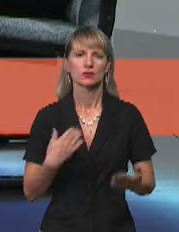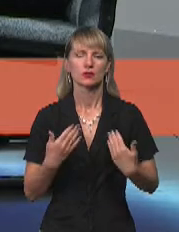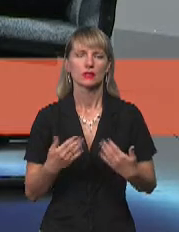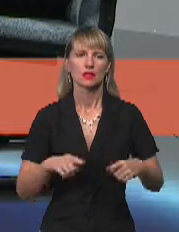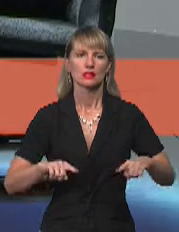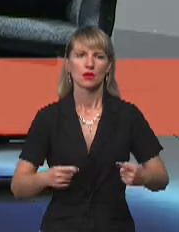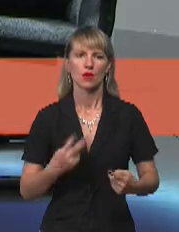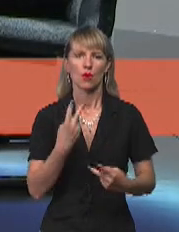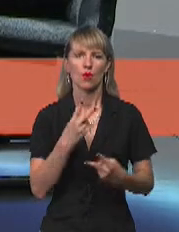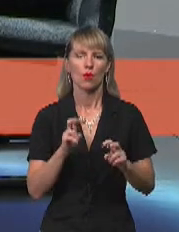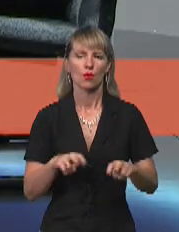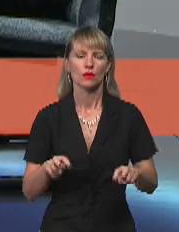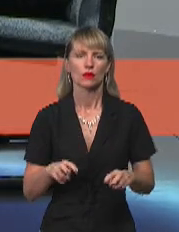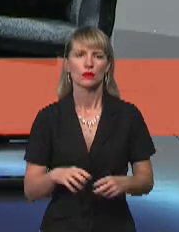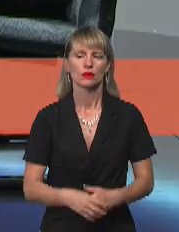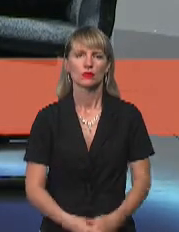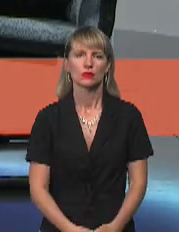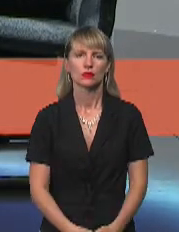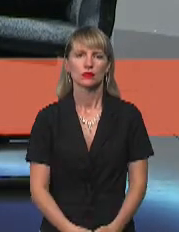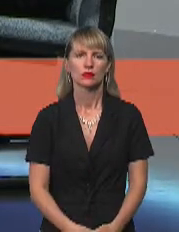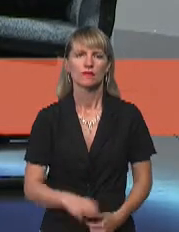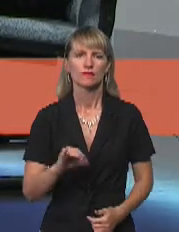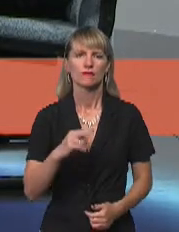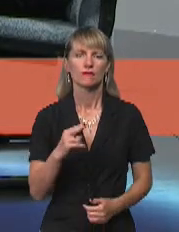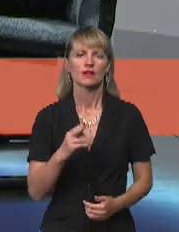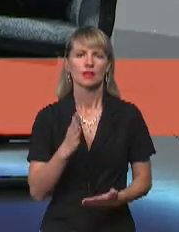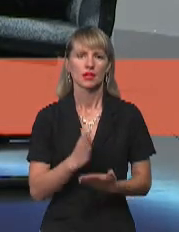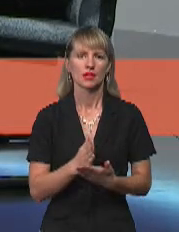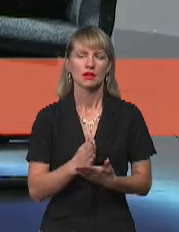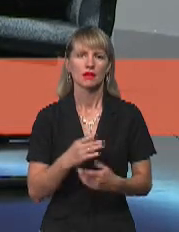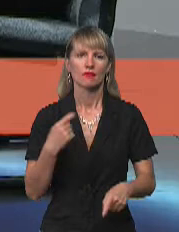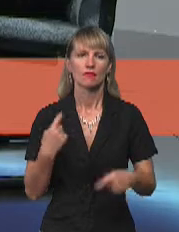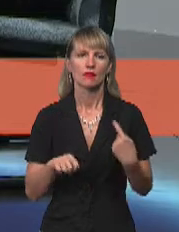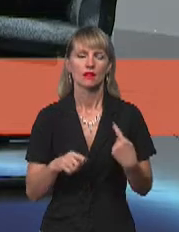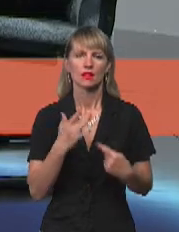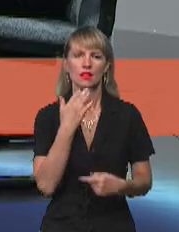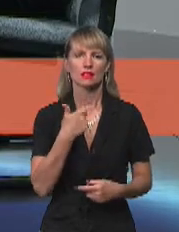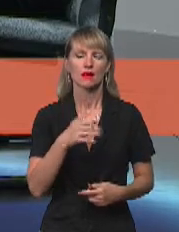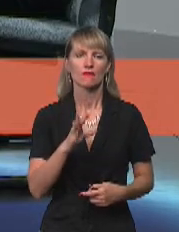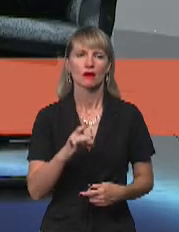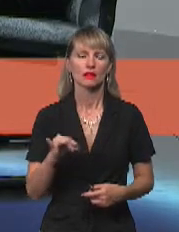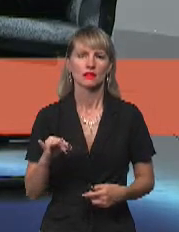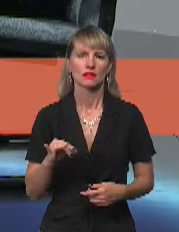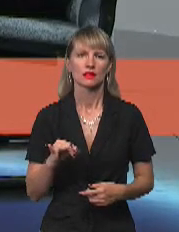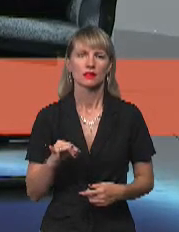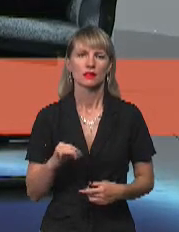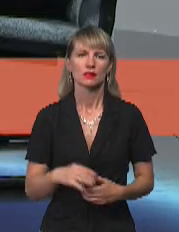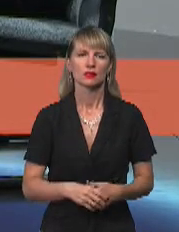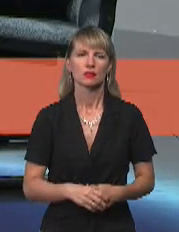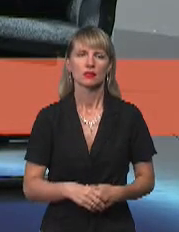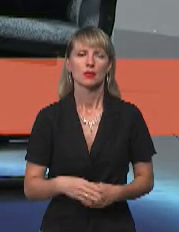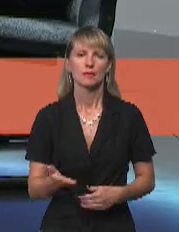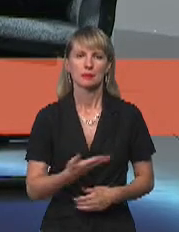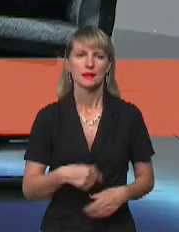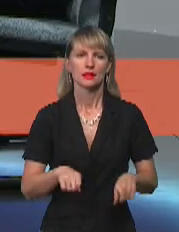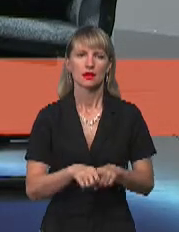огляду потенційних правопорушників і так далі, чи є якісь відмінності між бійцями Нацгвардії та патрульної поліції? Ні, ми ж також,